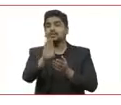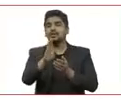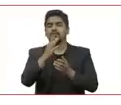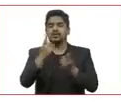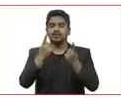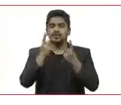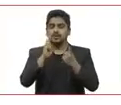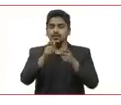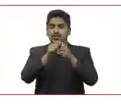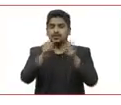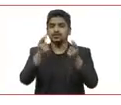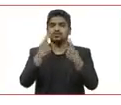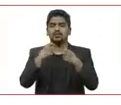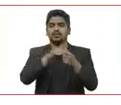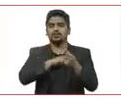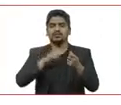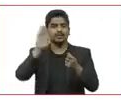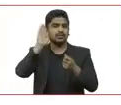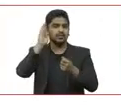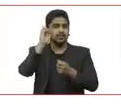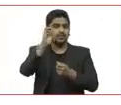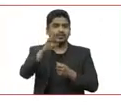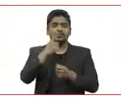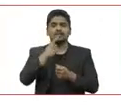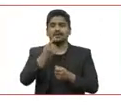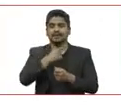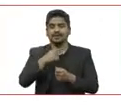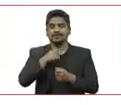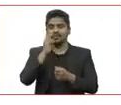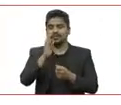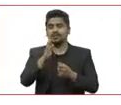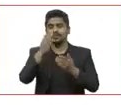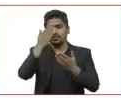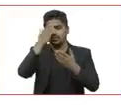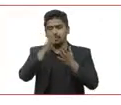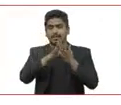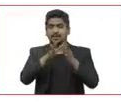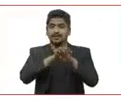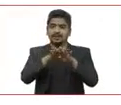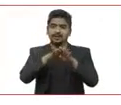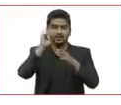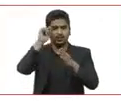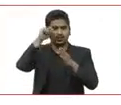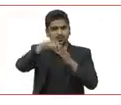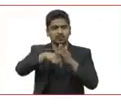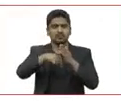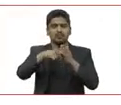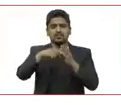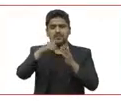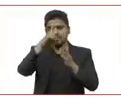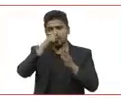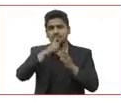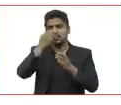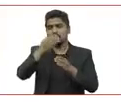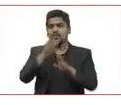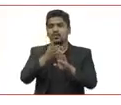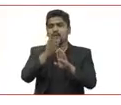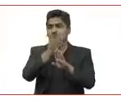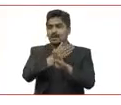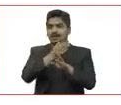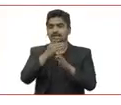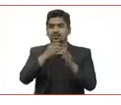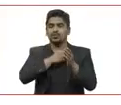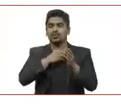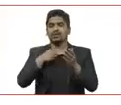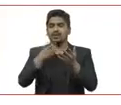कर्मीलाई जानकारी दिएको खण्डमा हामीले यो रोगबाट धेरै सिकिस्त हुनुभन्दा अगाडि नै समयमा नै